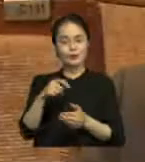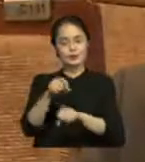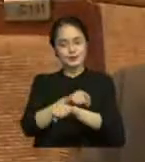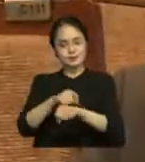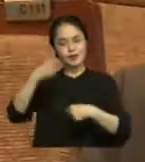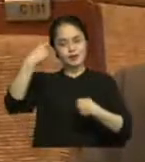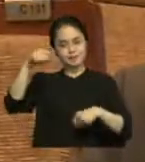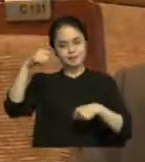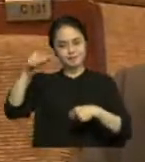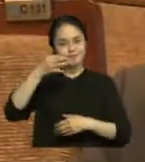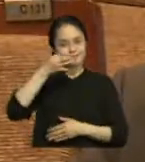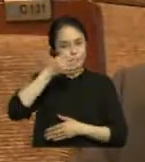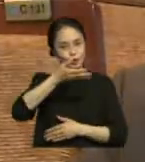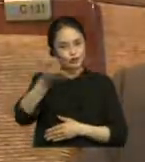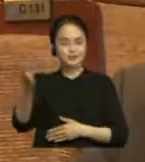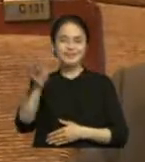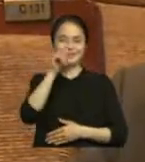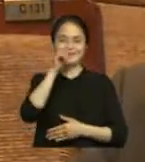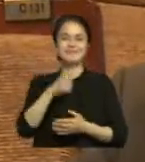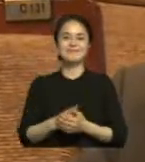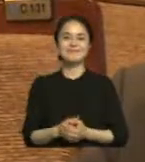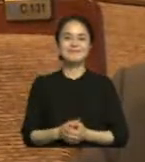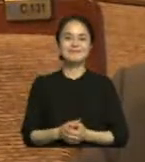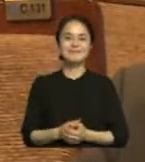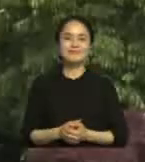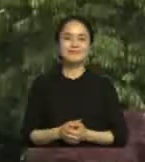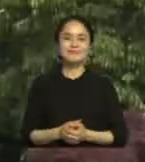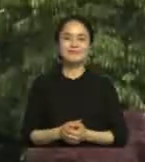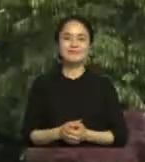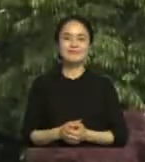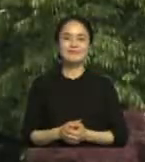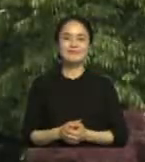기념식의 대미를 화려하게 장식했습니다.